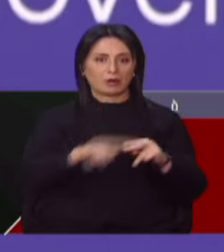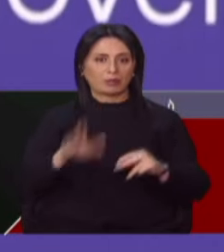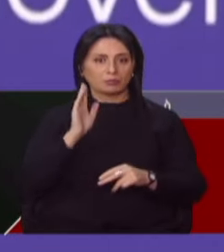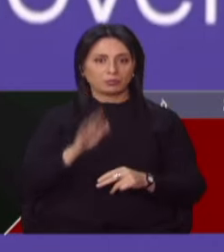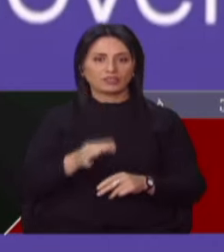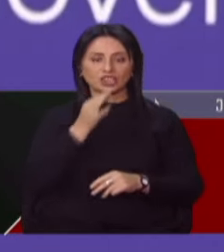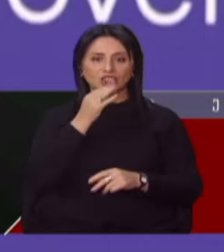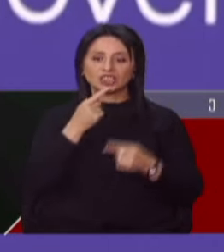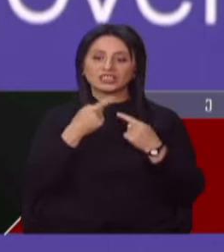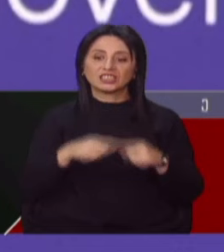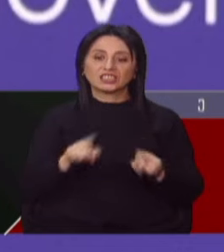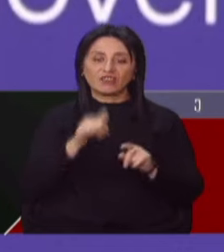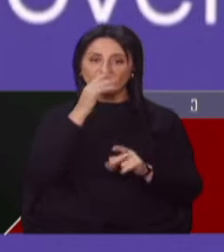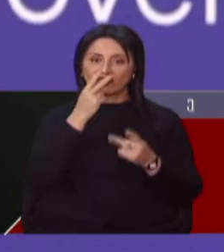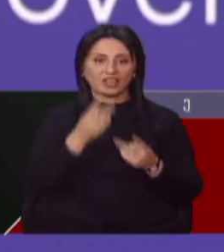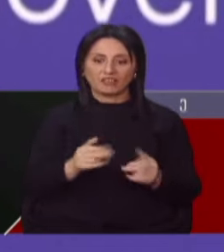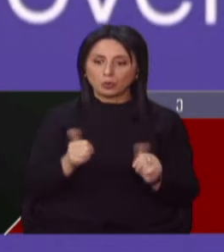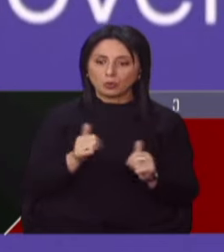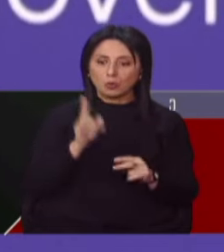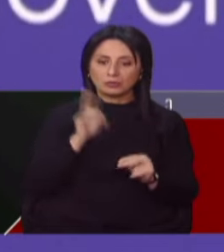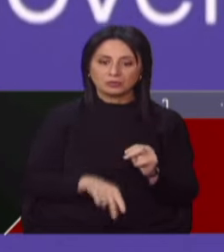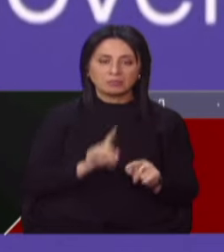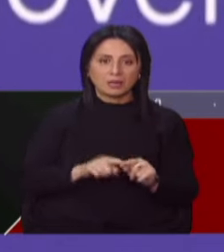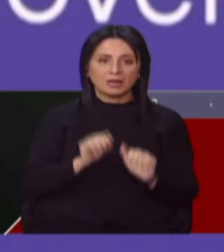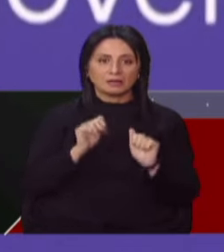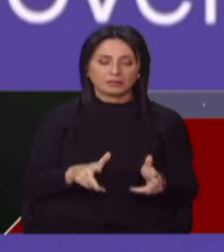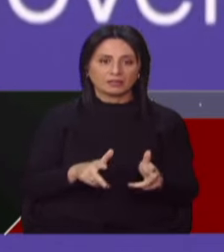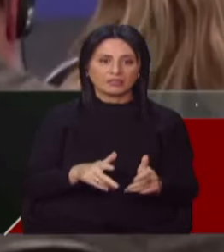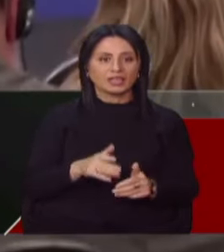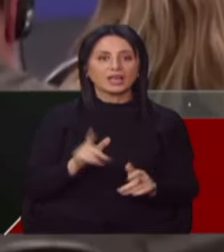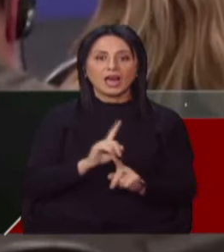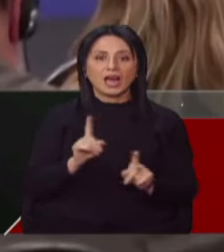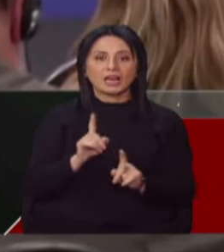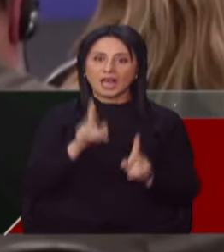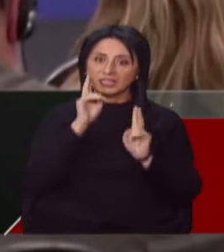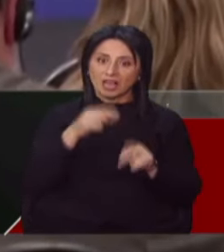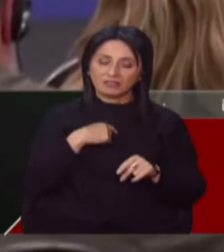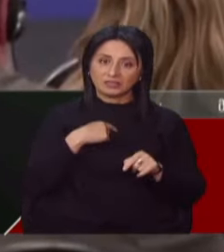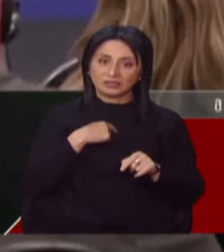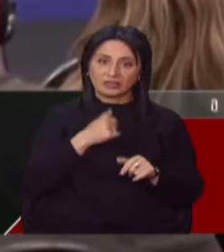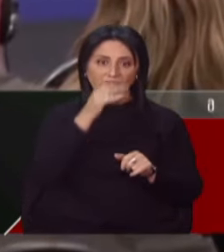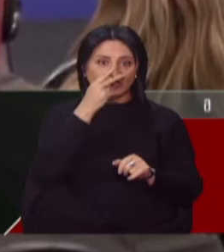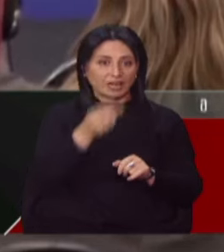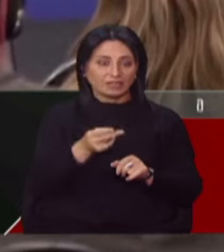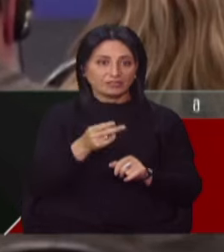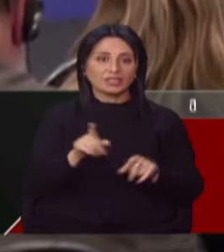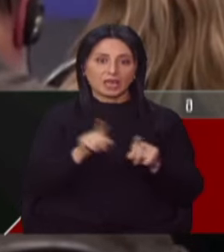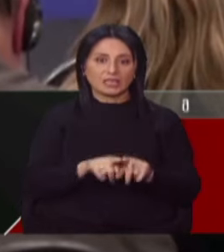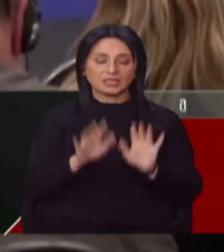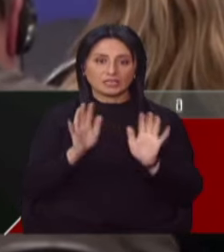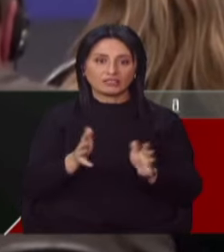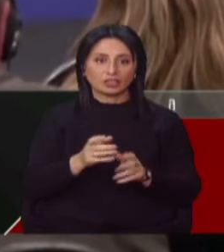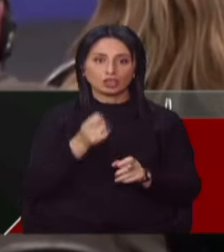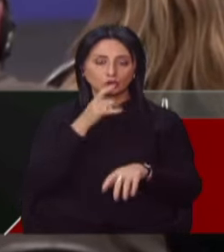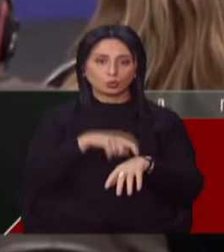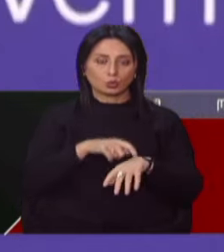იქნება. ჯერ სხვაგვარად ვერ ვხედავ, როგორ არის ეს შესაძლებელი. იქნებ რაღაც არ ვიცით, ვერ ვხედავთ. ასეც ხდება,